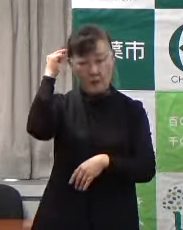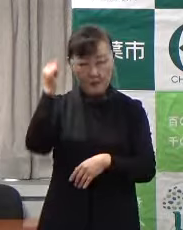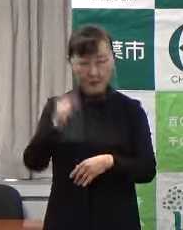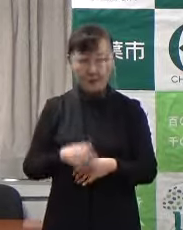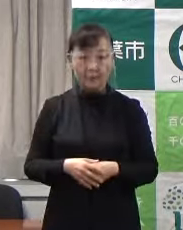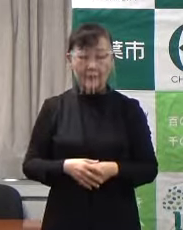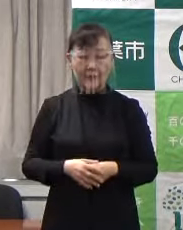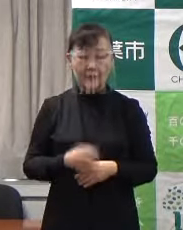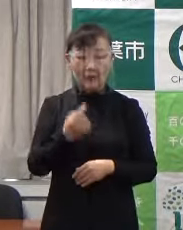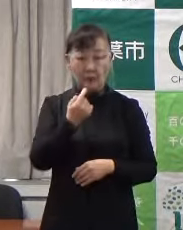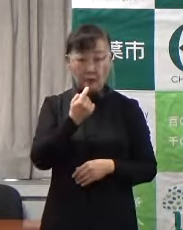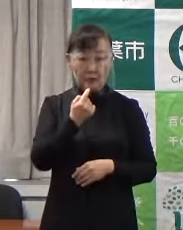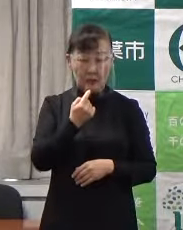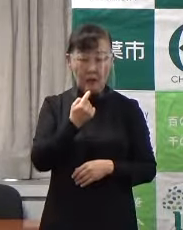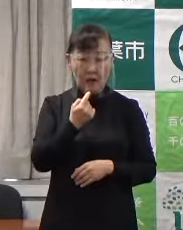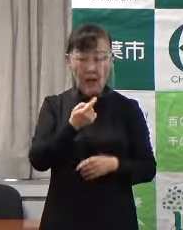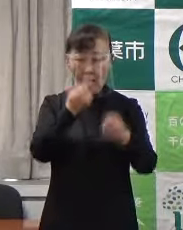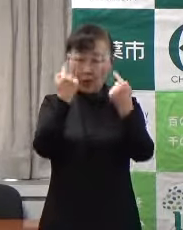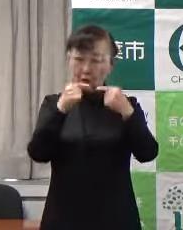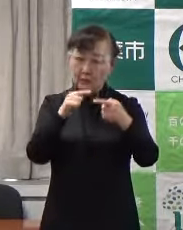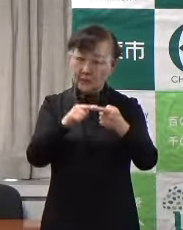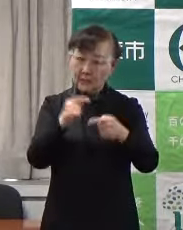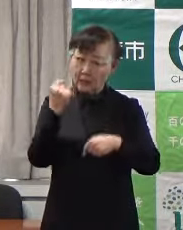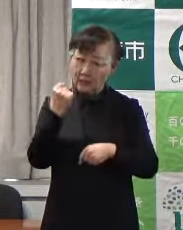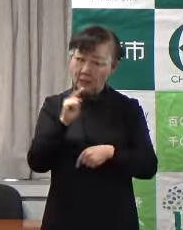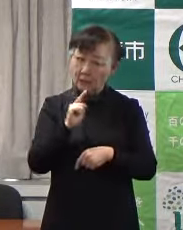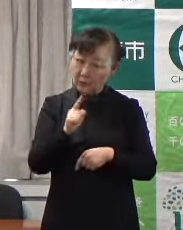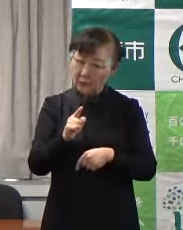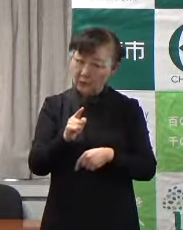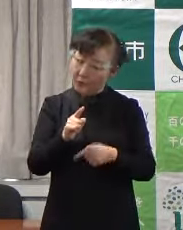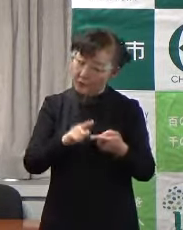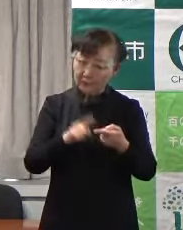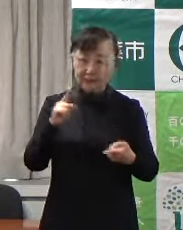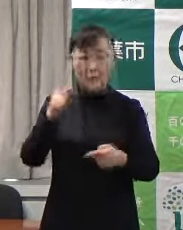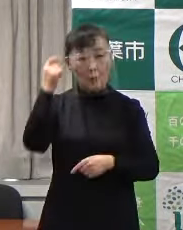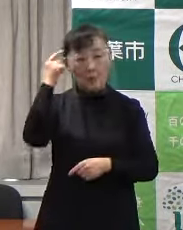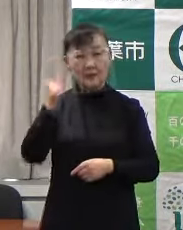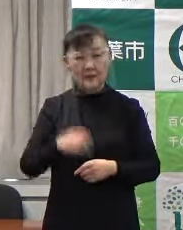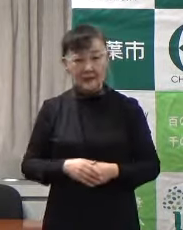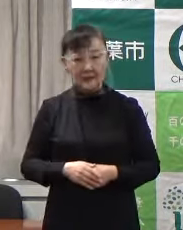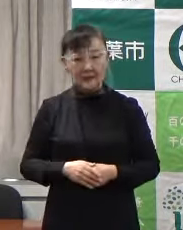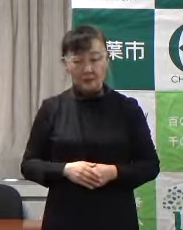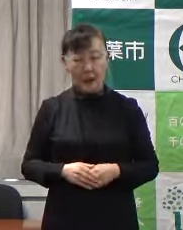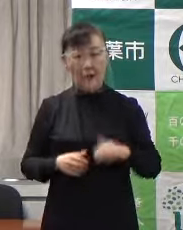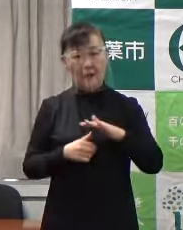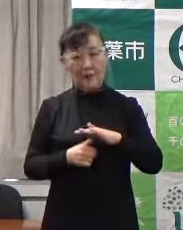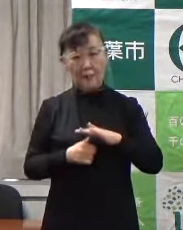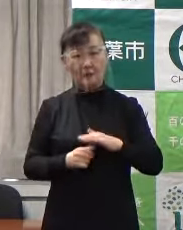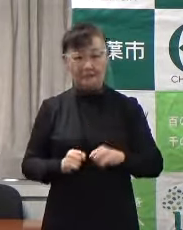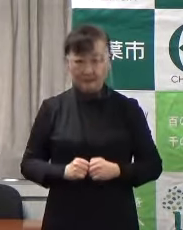、私の何ですか、個人的見解を今出すとですね、不適当だと思っているので、ここはしっかり我慢をし